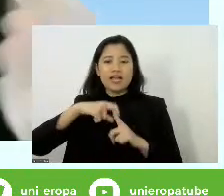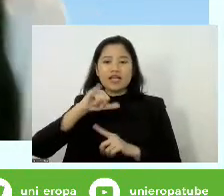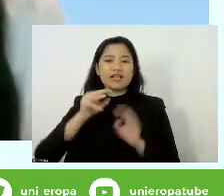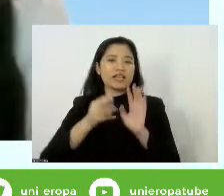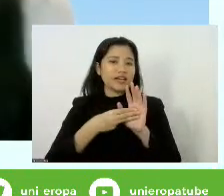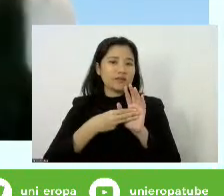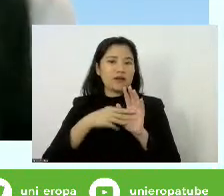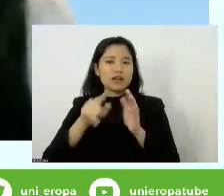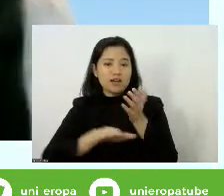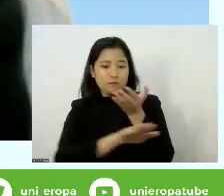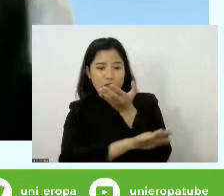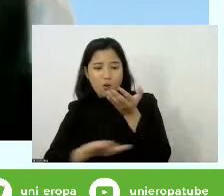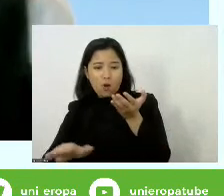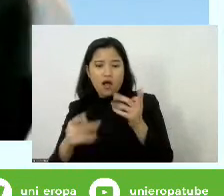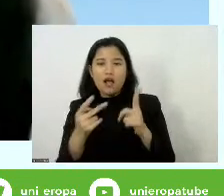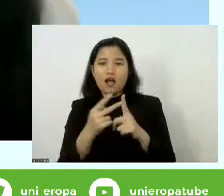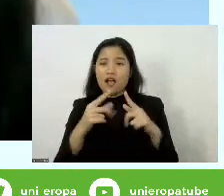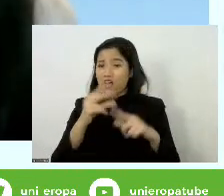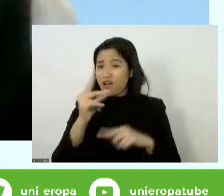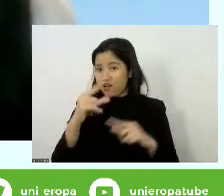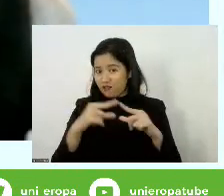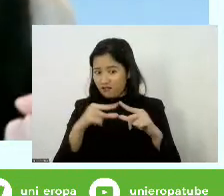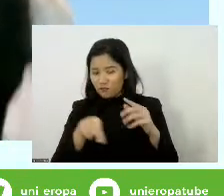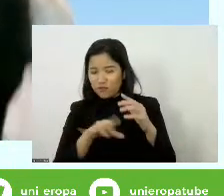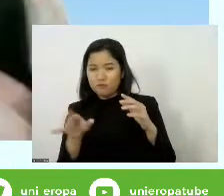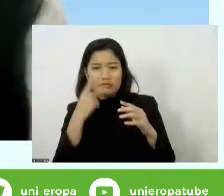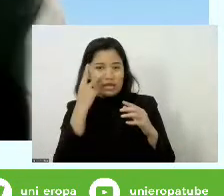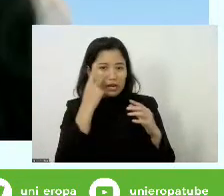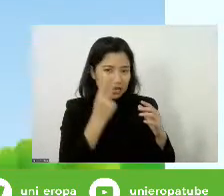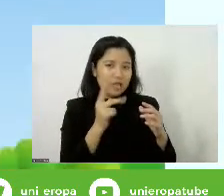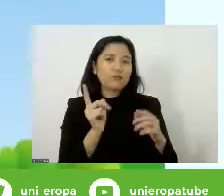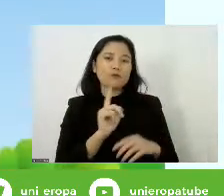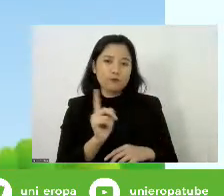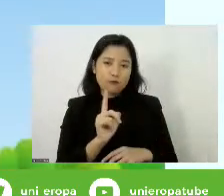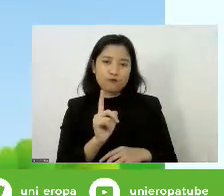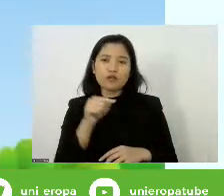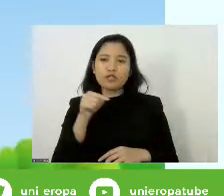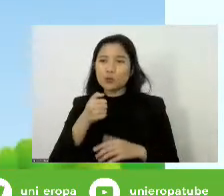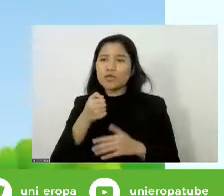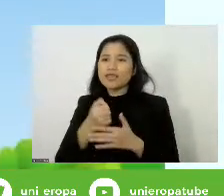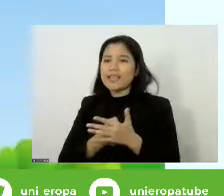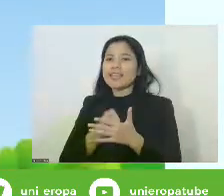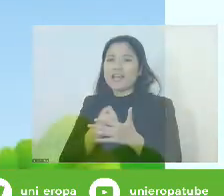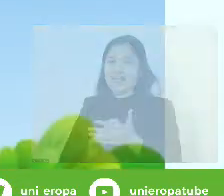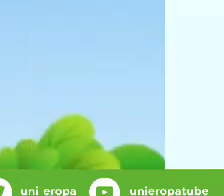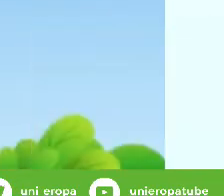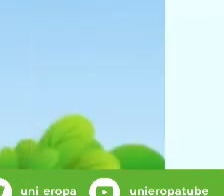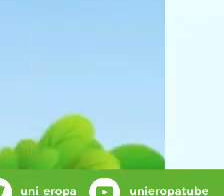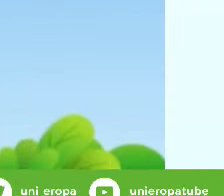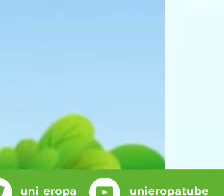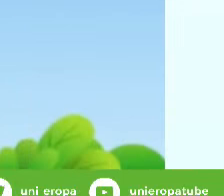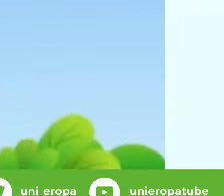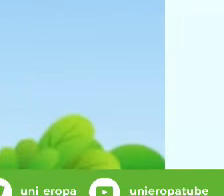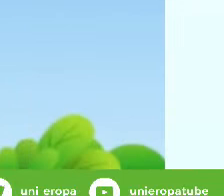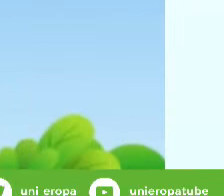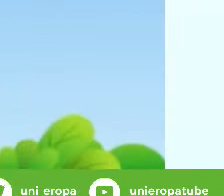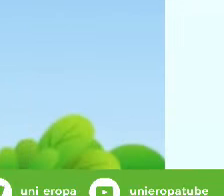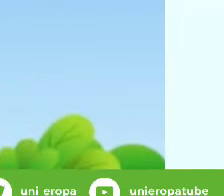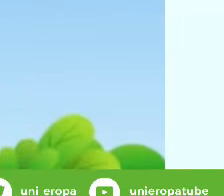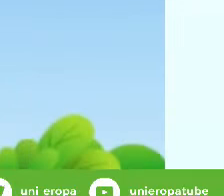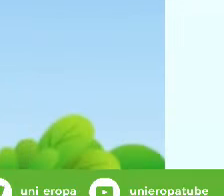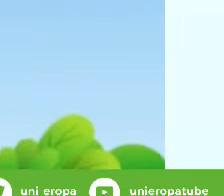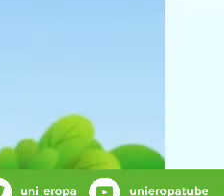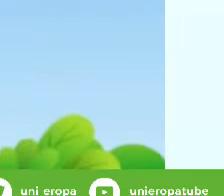unsur hara yang ada di tanah kita juga gitu Itu yang menjadi tantangan sih sebenarnya Mengapa yang memastikan tanah